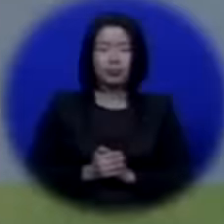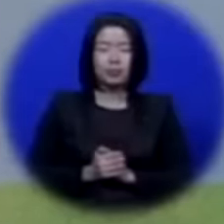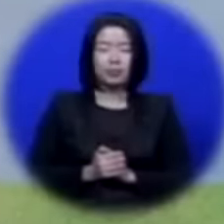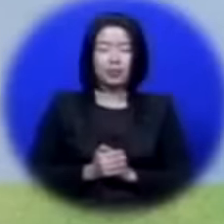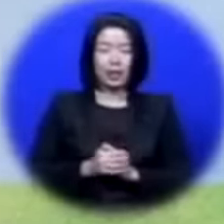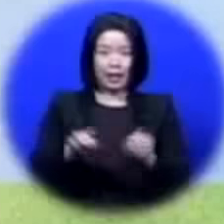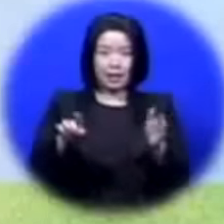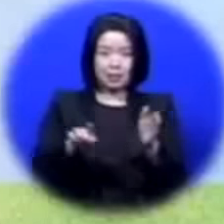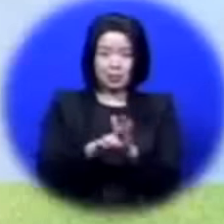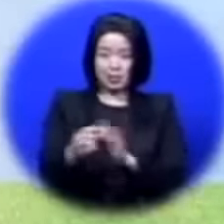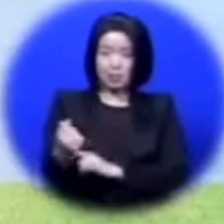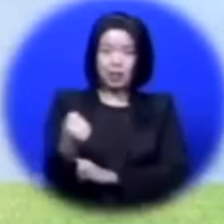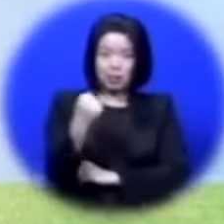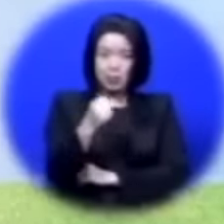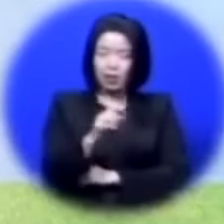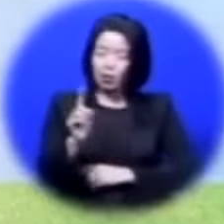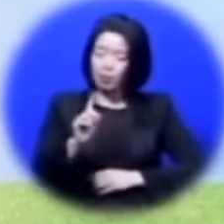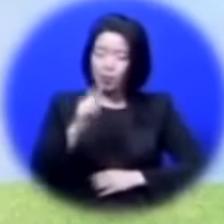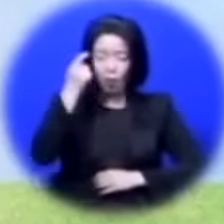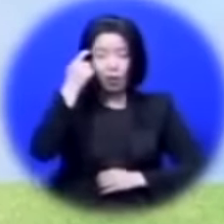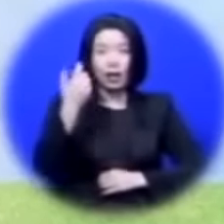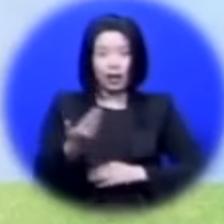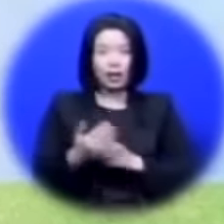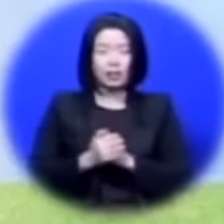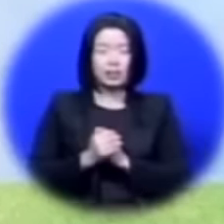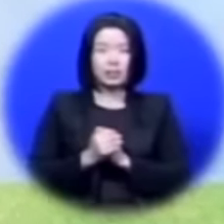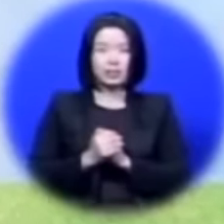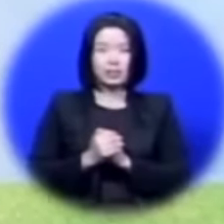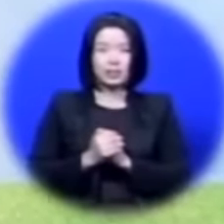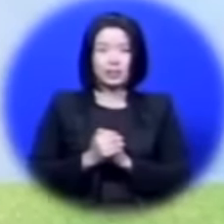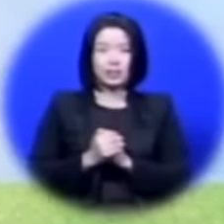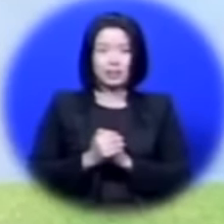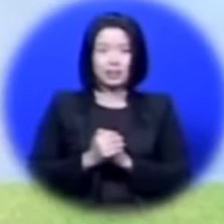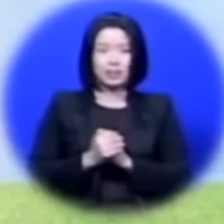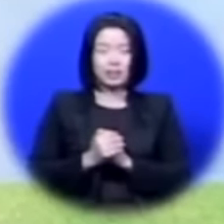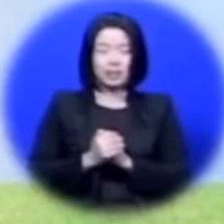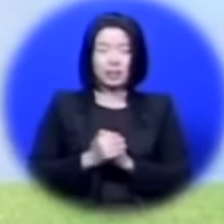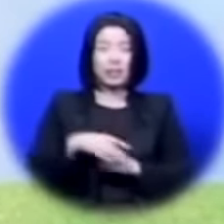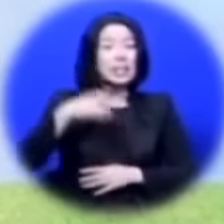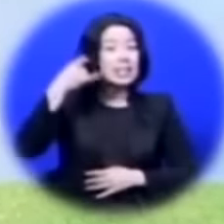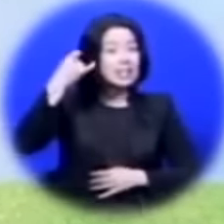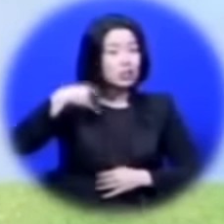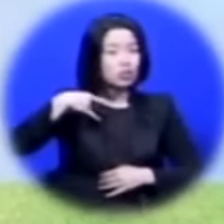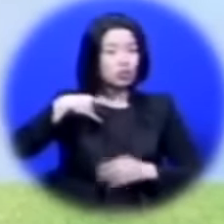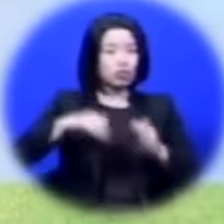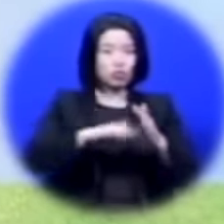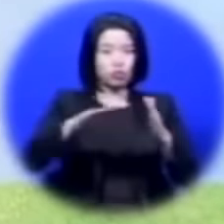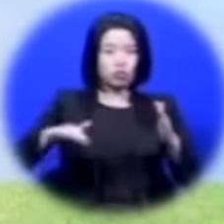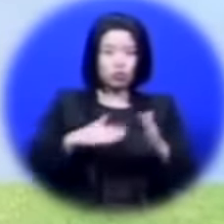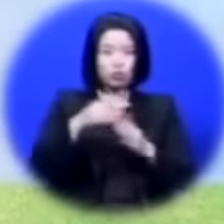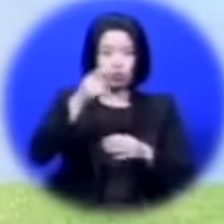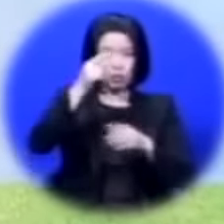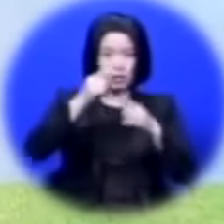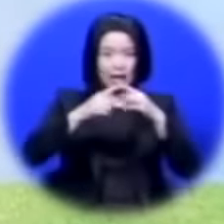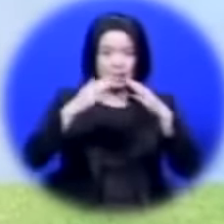것을을 는 것은 뭘까 중국 가정교회